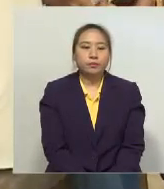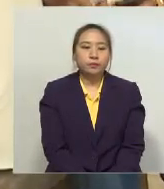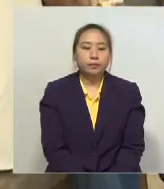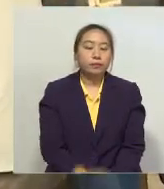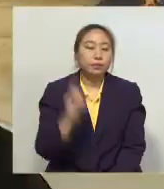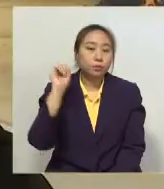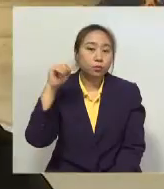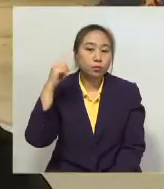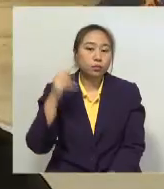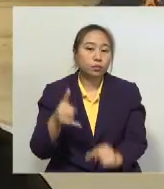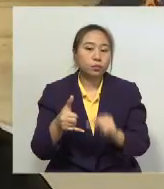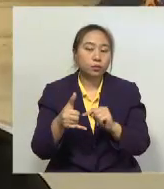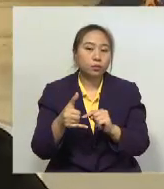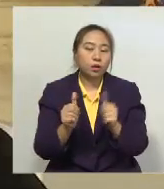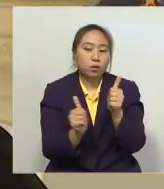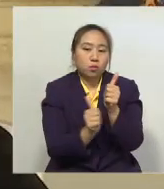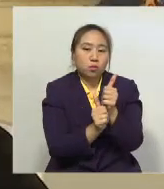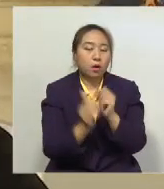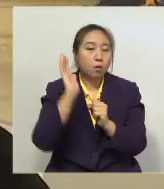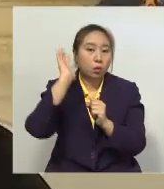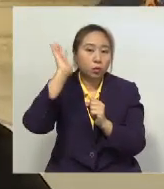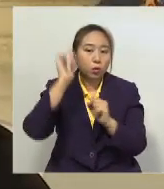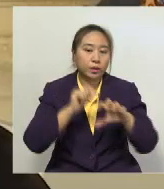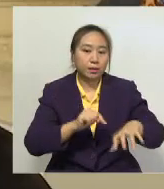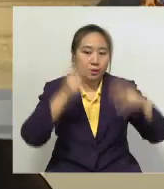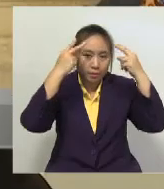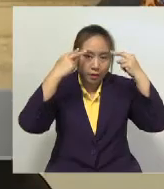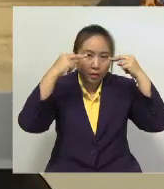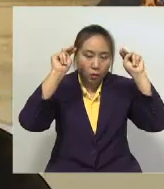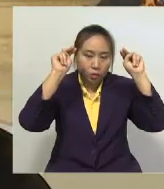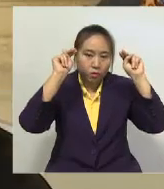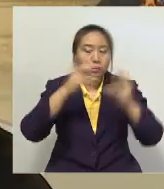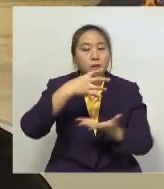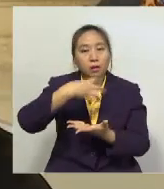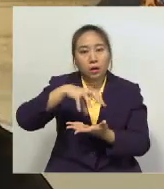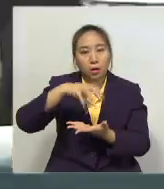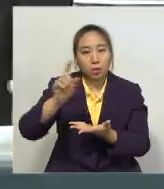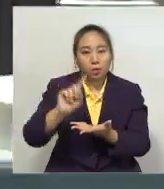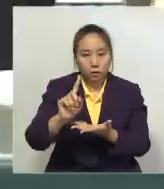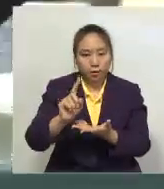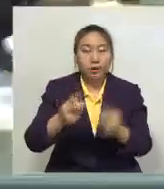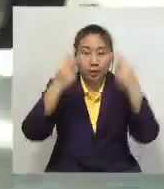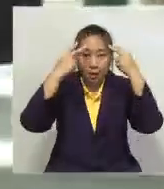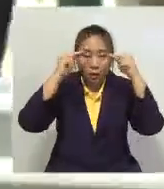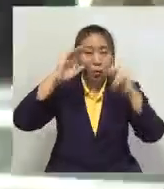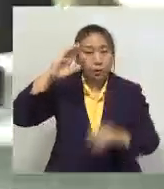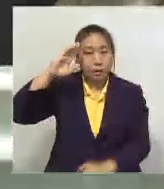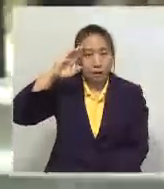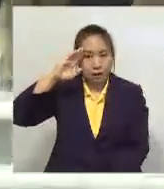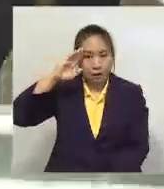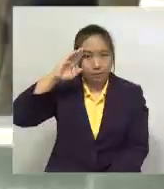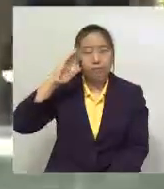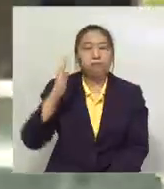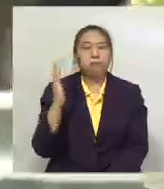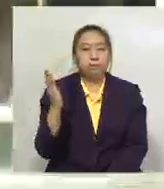พันเอกหญิงทักษดาสังขจันทร์ผู้ช่วยโฆษกประจำสำนักนายกรัฐมนตรีเปิดเผยว่าพลเอกประยุทธ์จันทร์โอชาน